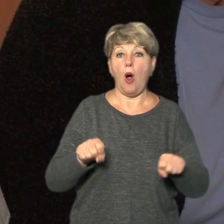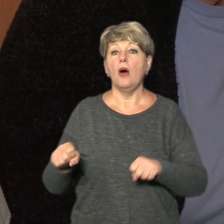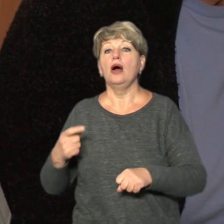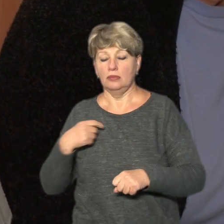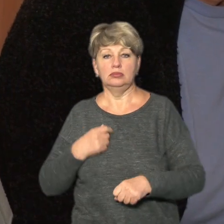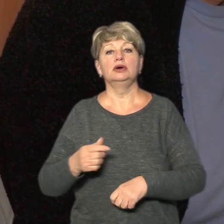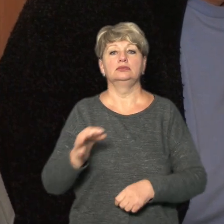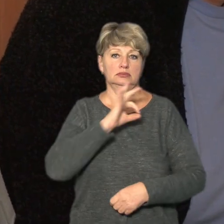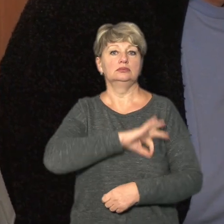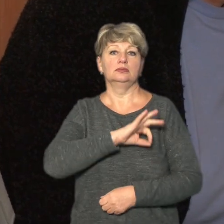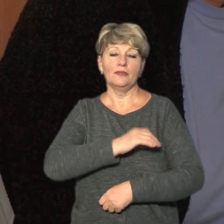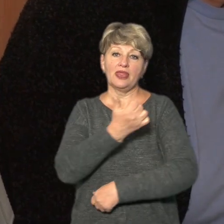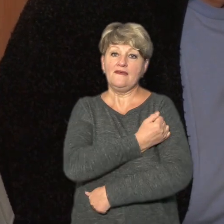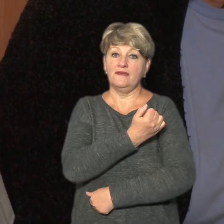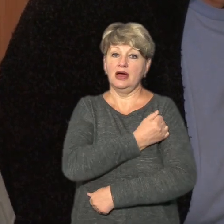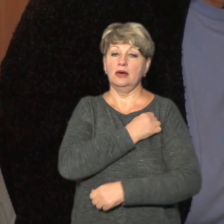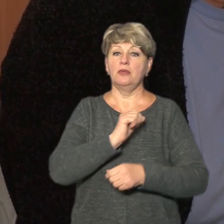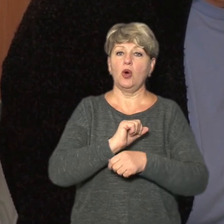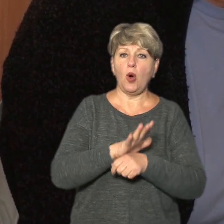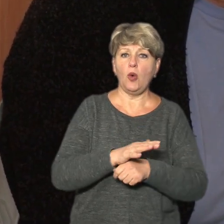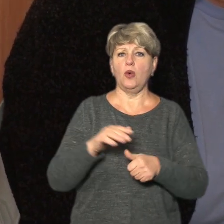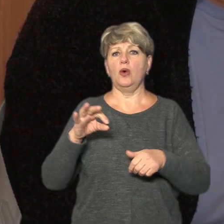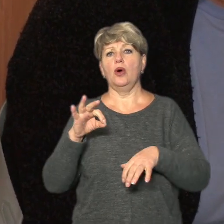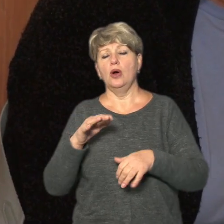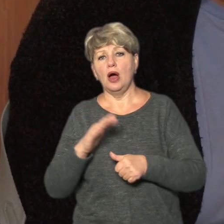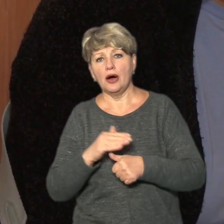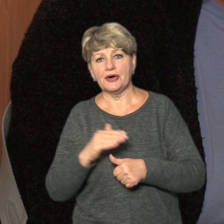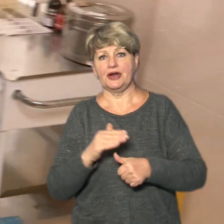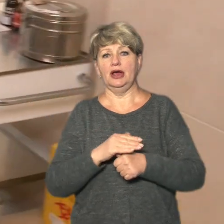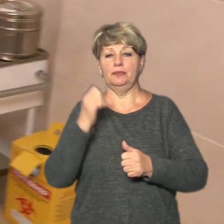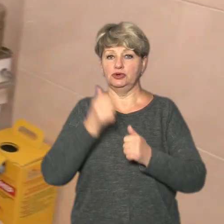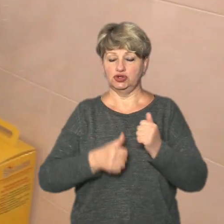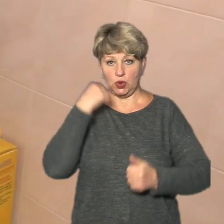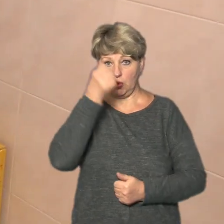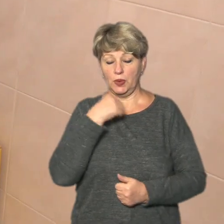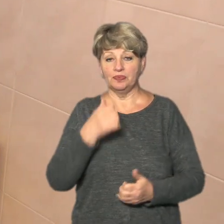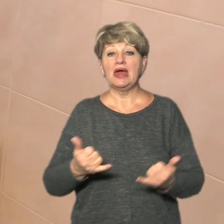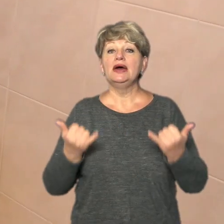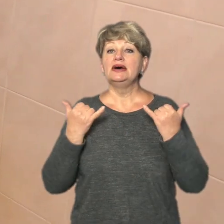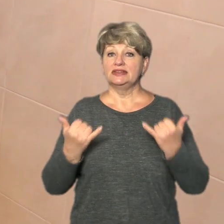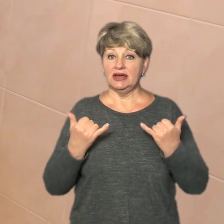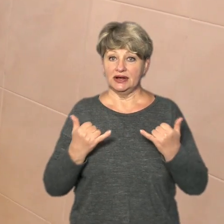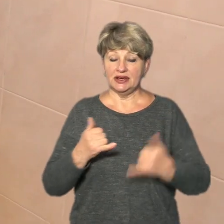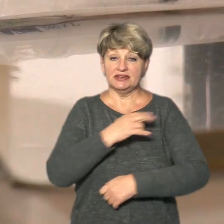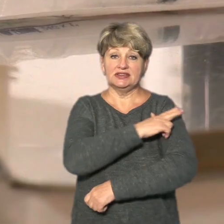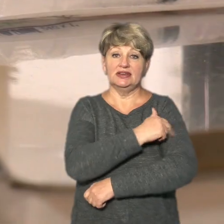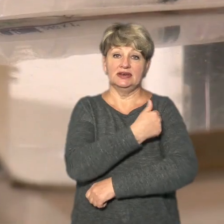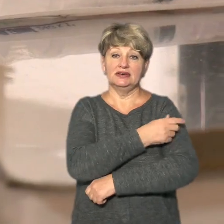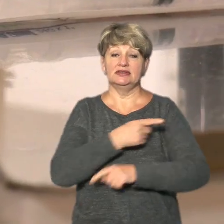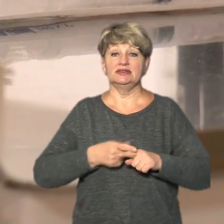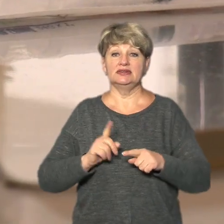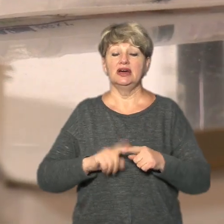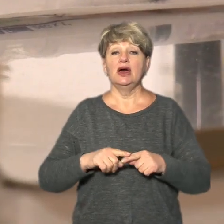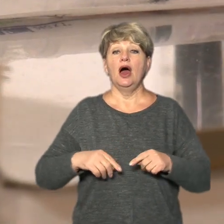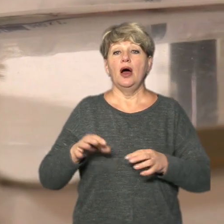вакциновані від ковіду від грипу вакцинуємось щороку Наразі у міській консультативно-діагностичній поліклініці